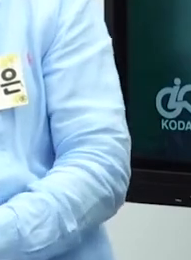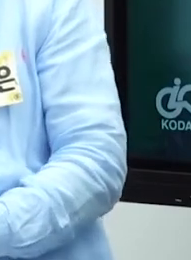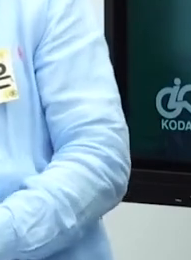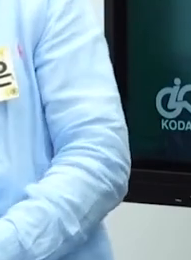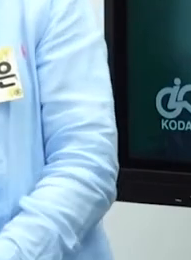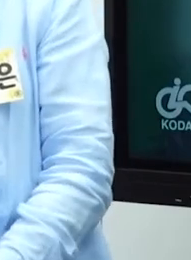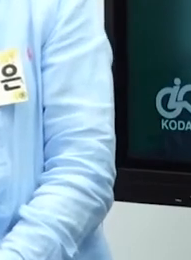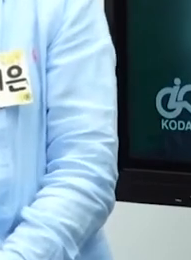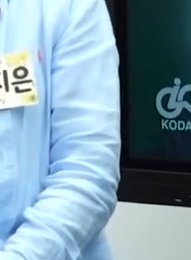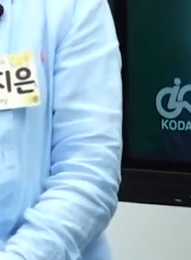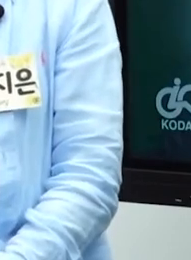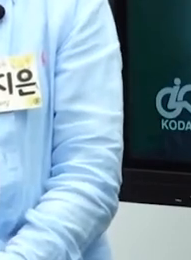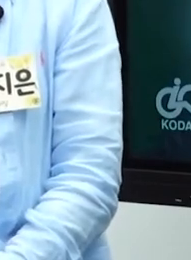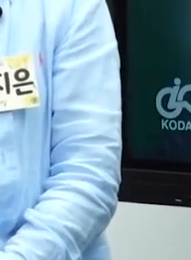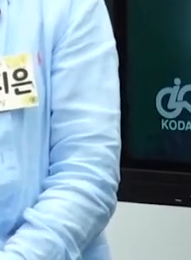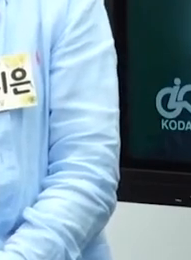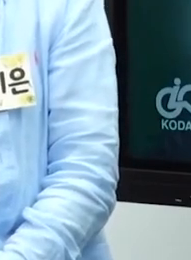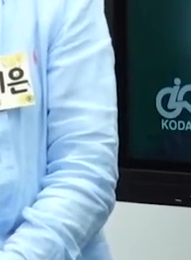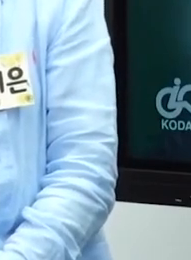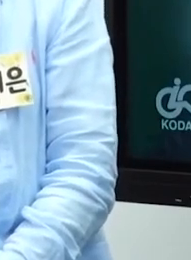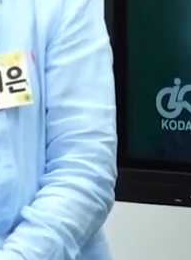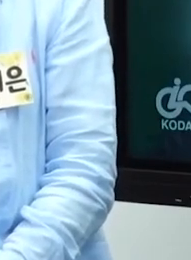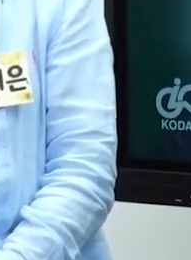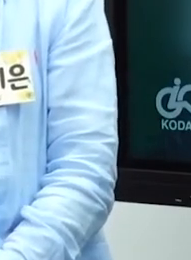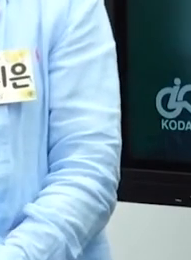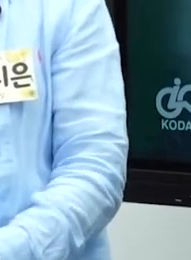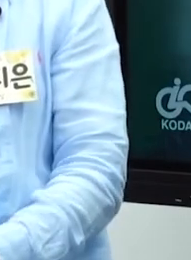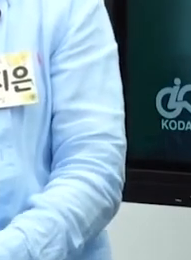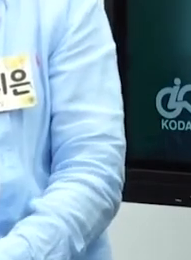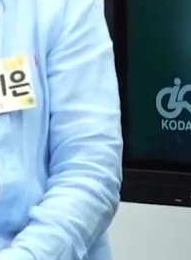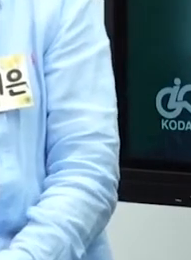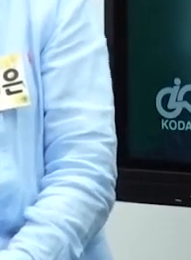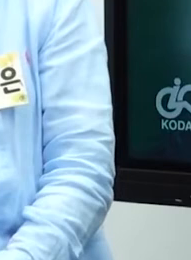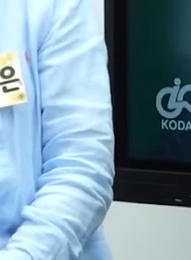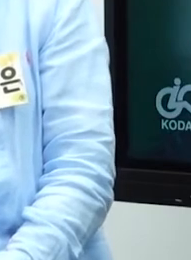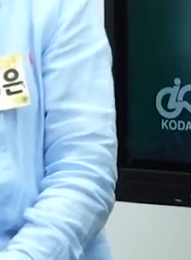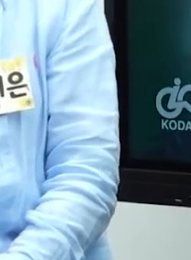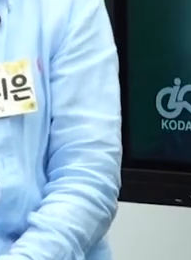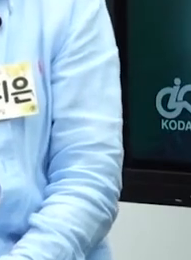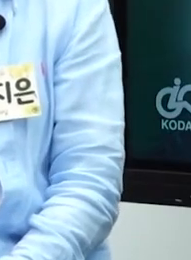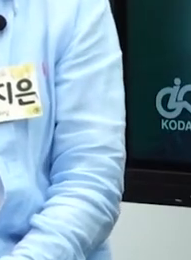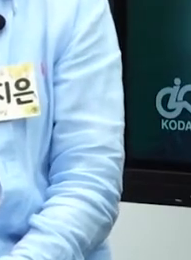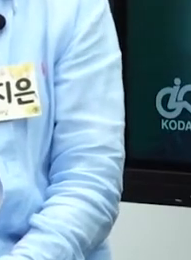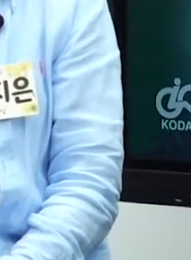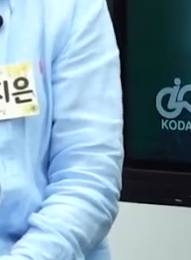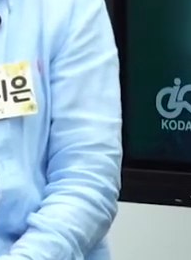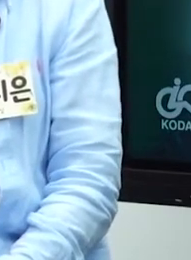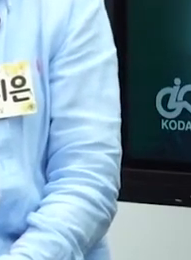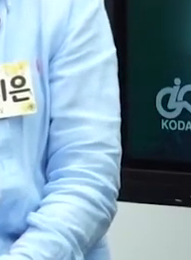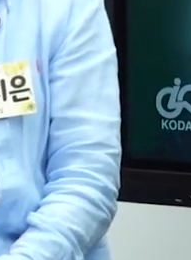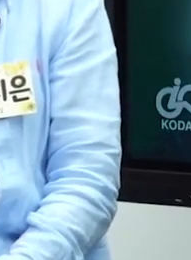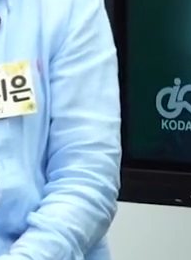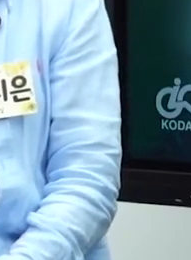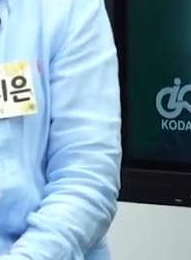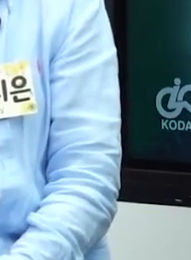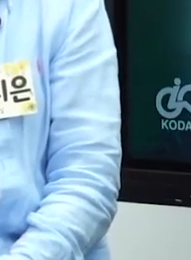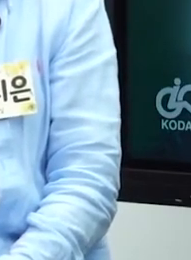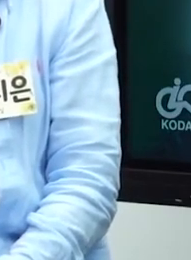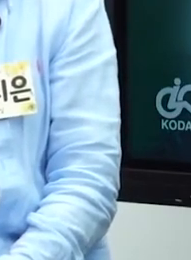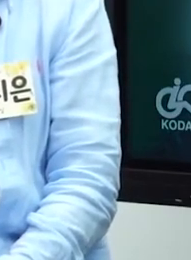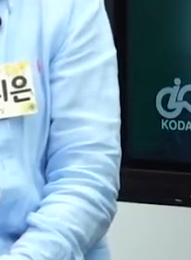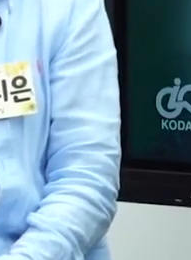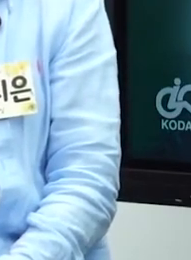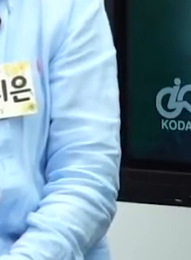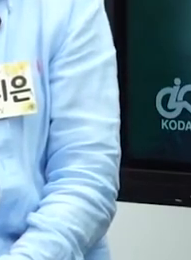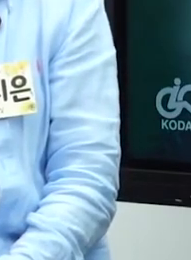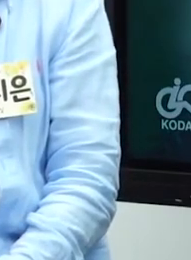저보고 아니 그렇다고 내가 부모님이랑 음성언어를 할 수 있는 것도 아니고 엄마 오빠랑 같이 이야기하려면 수어를